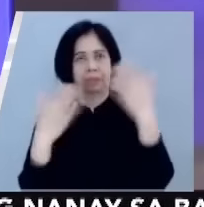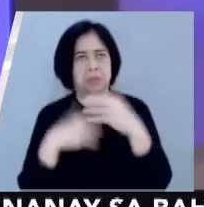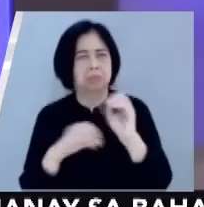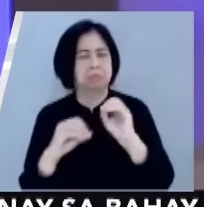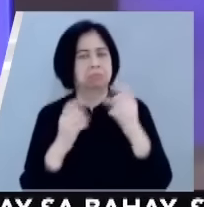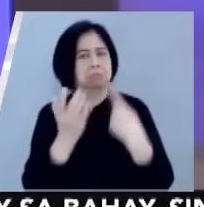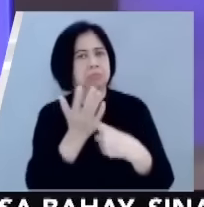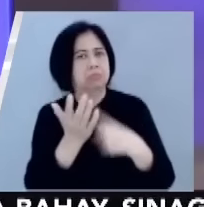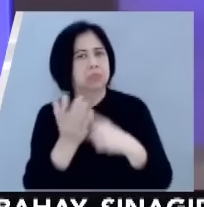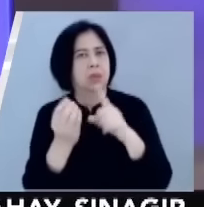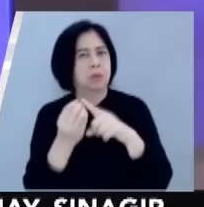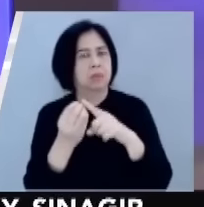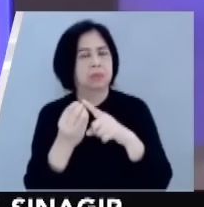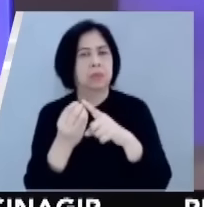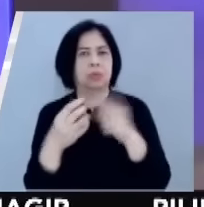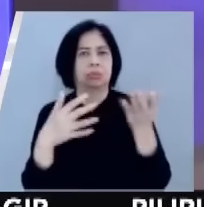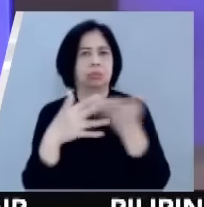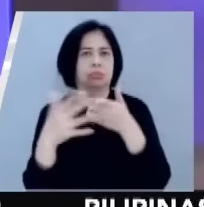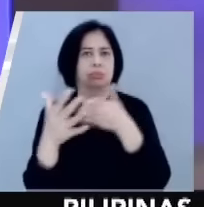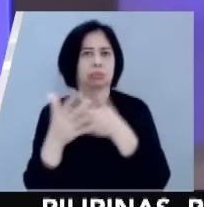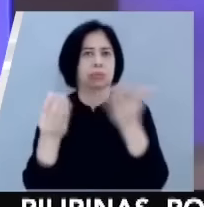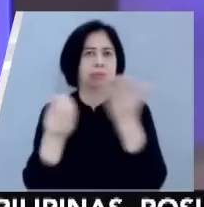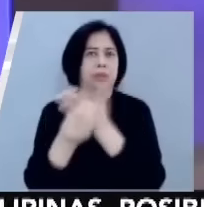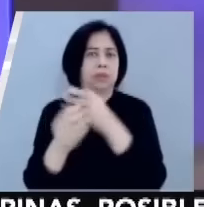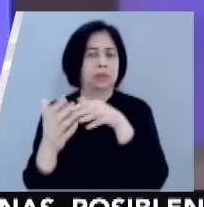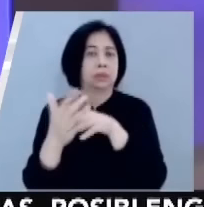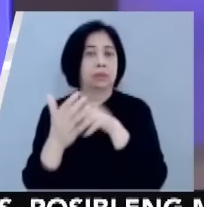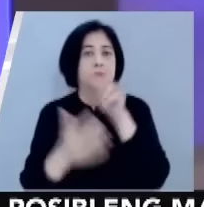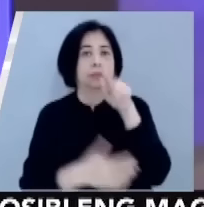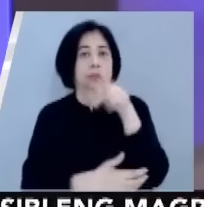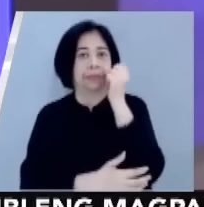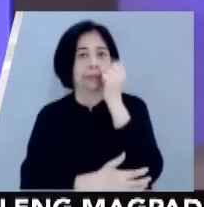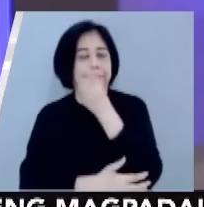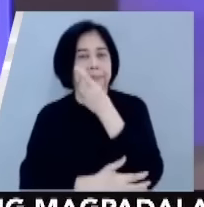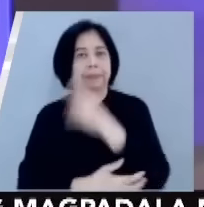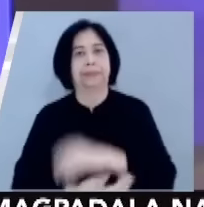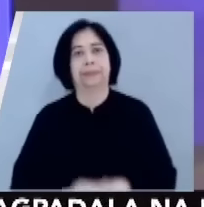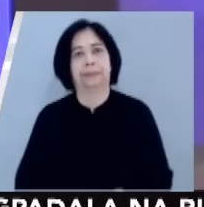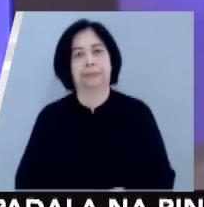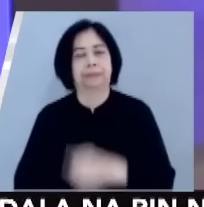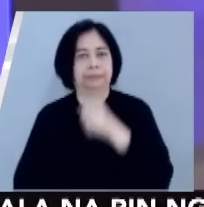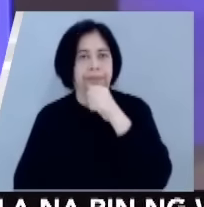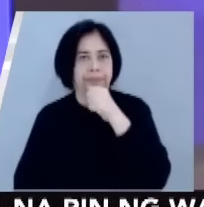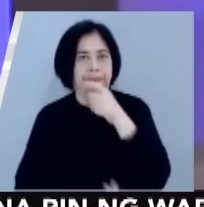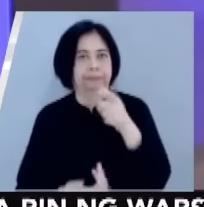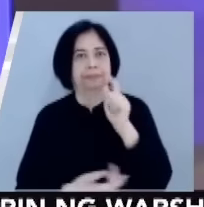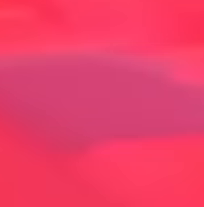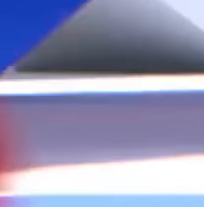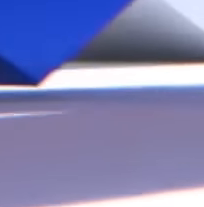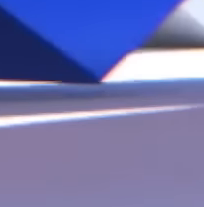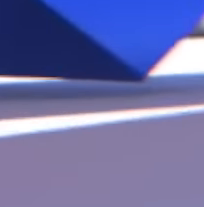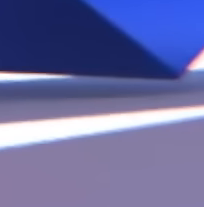ang impeachment complaint laban kay Vice President Sara Duterte. Nakatutok si Tina Panganibang